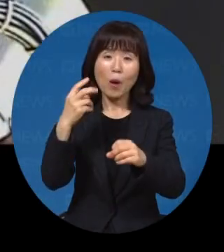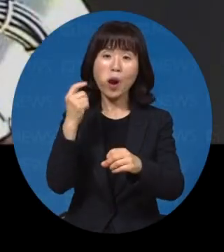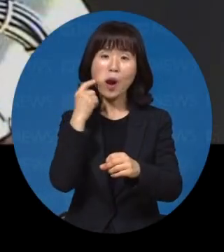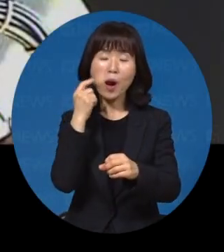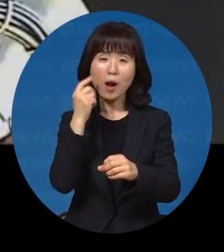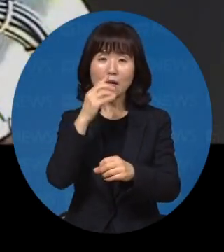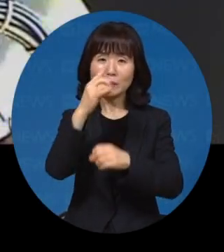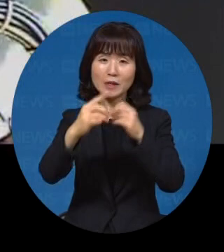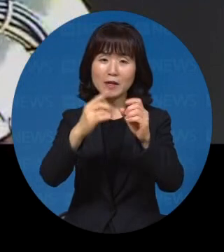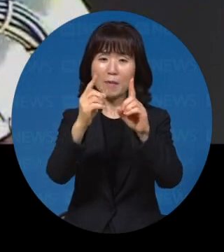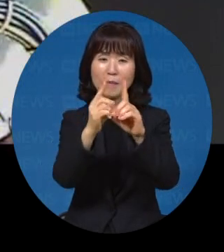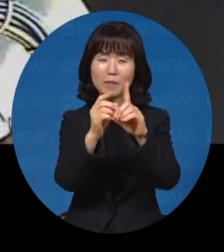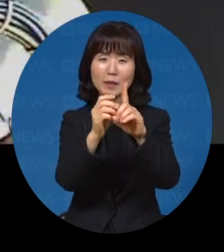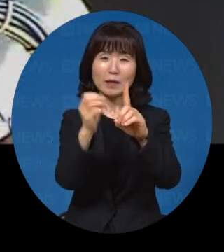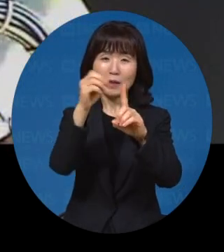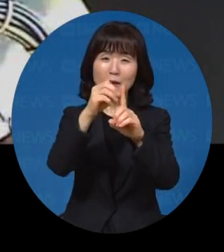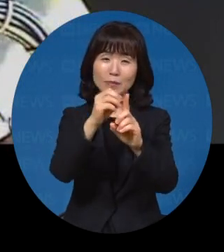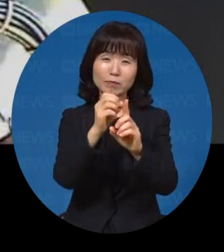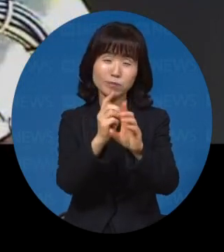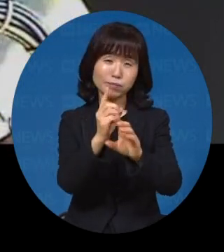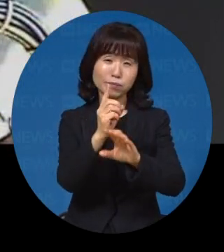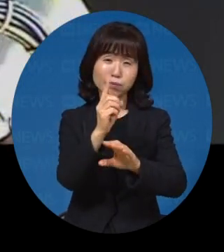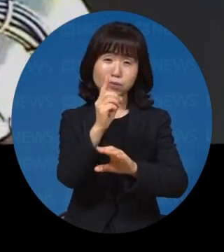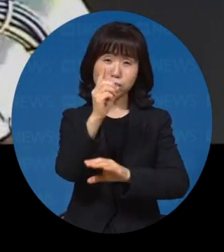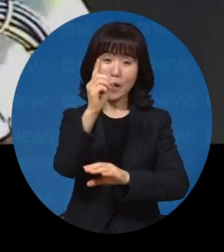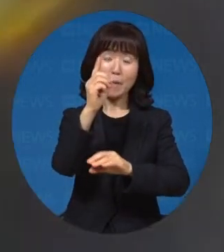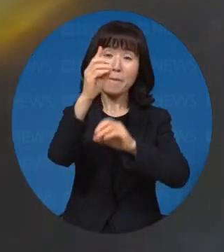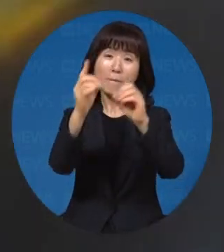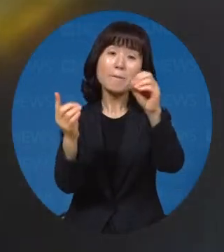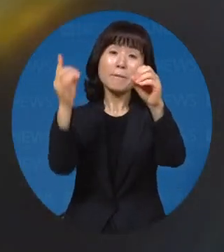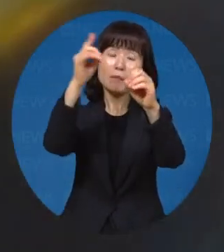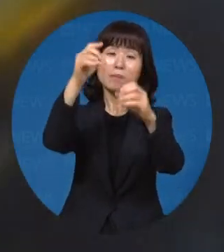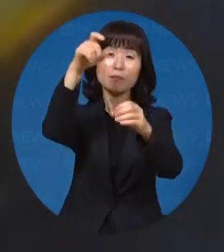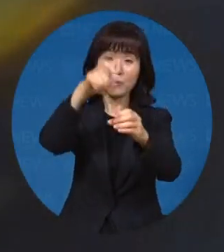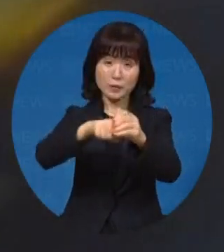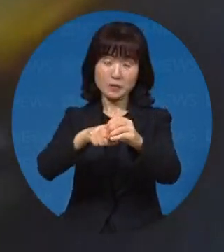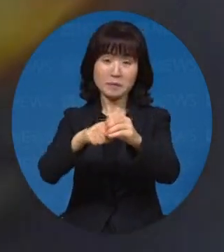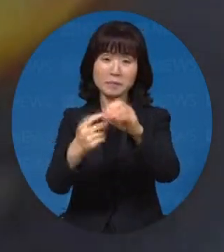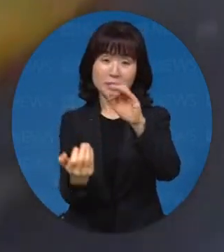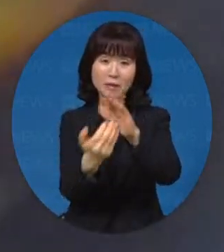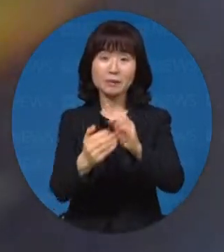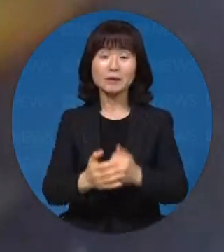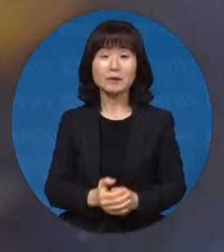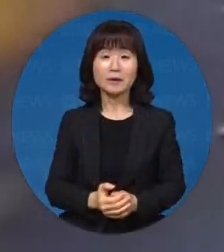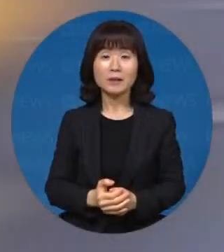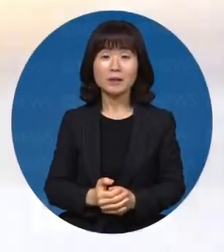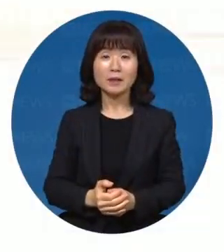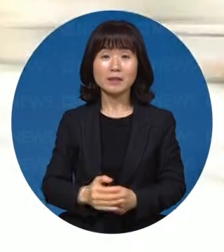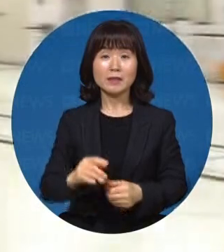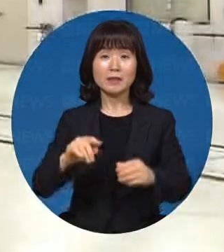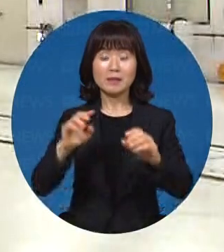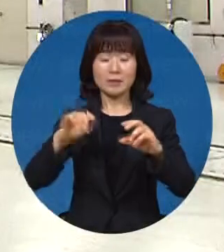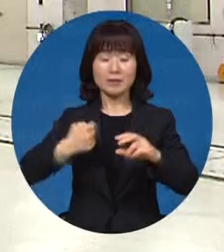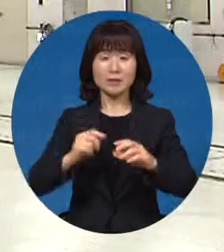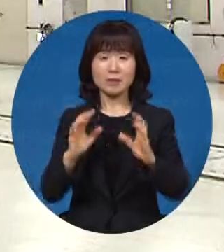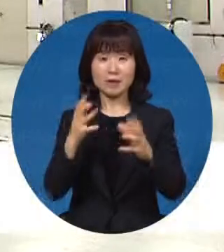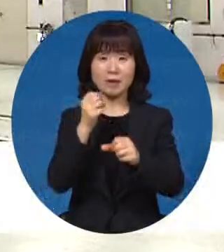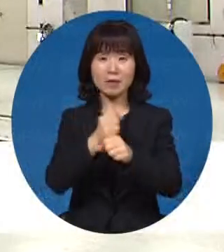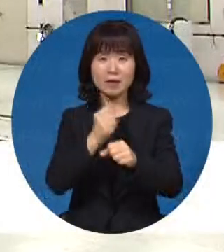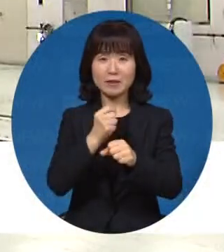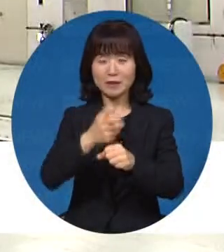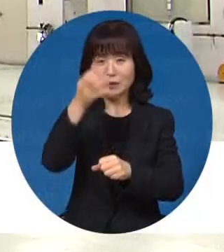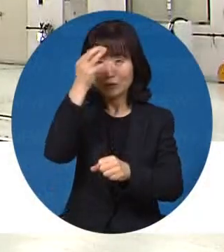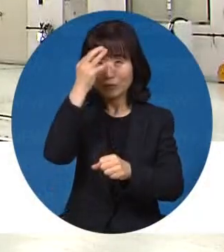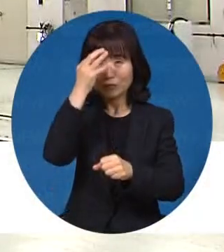올려놨습니다. 1톤 이상의 위성을 자국 발사체로 우주에 보낼 수 있는 국가 반열에 오른 겁니다. 이 성공을